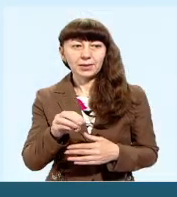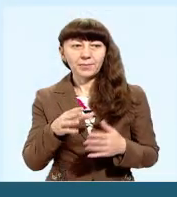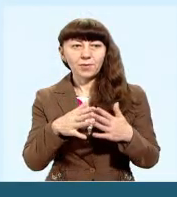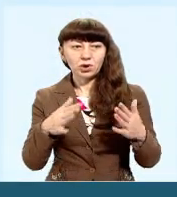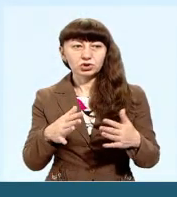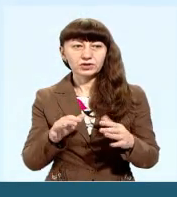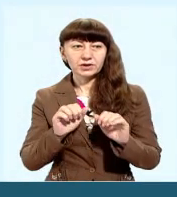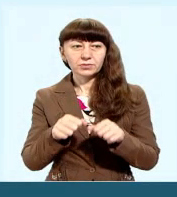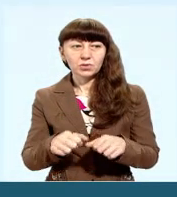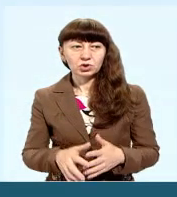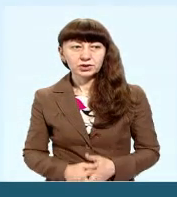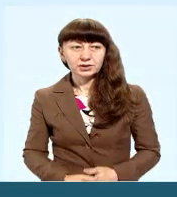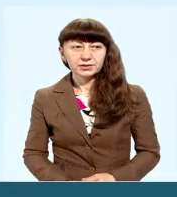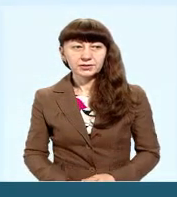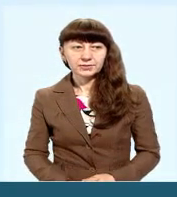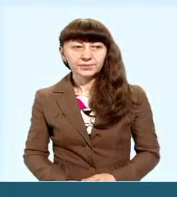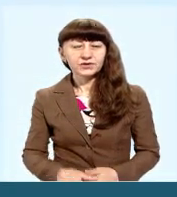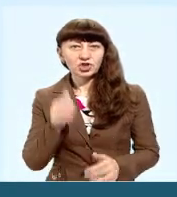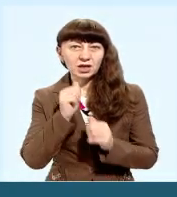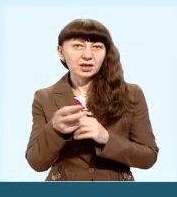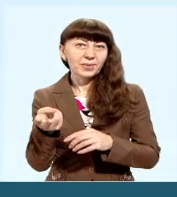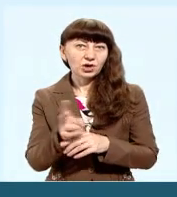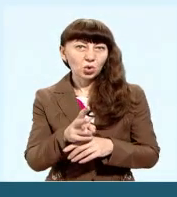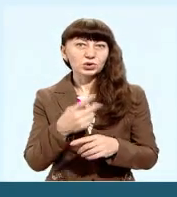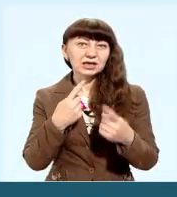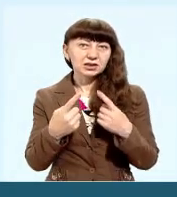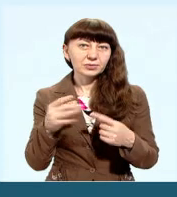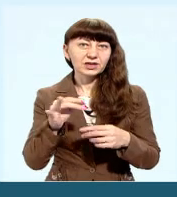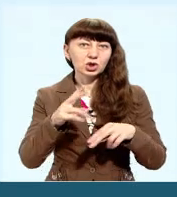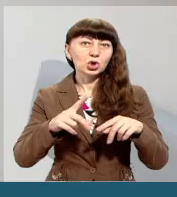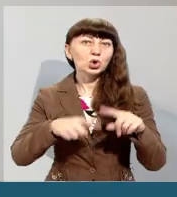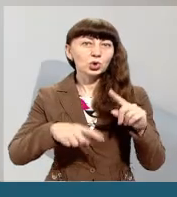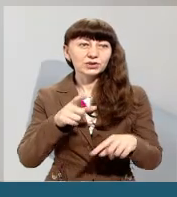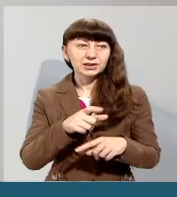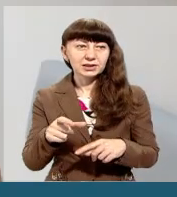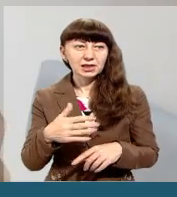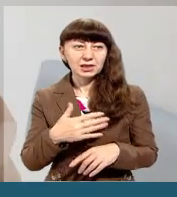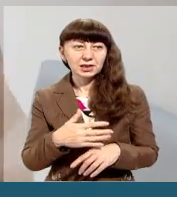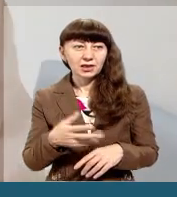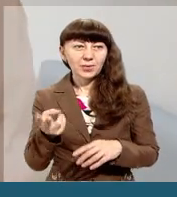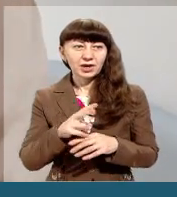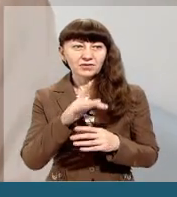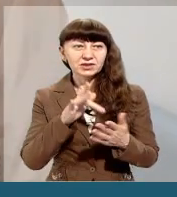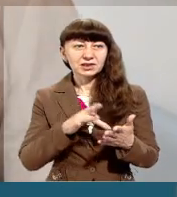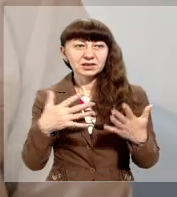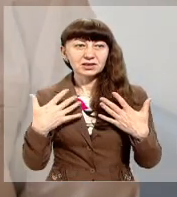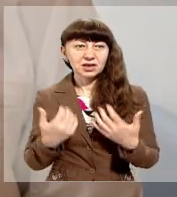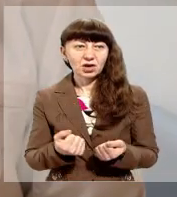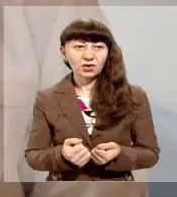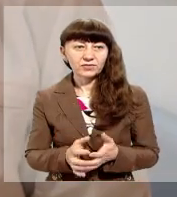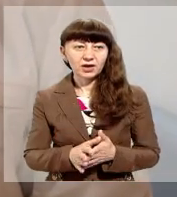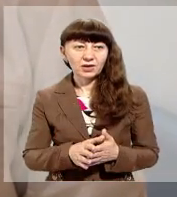шансов избежать последствий. Нередко за консультациями приходят и родители подростков. Я пришла в молодежный центр здоровья